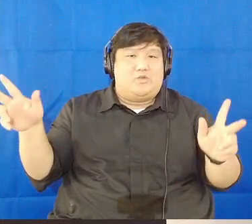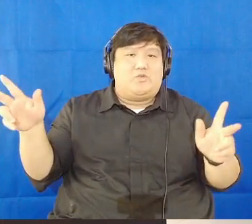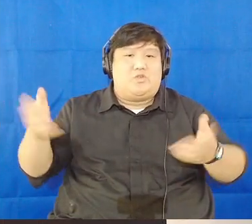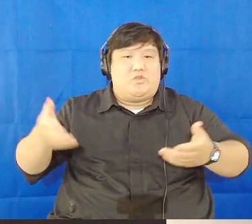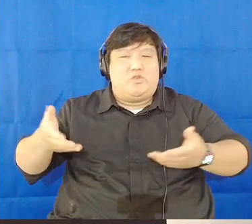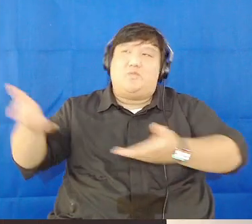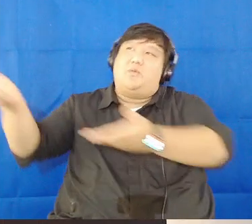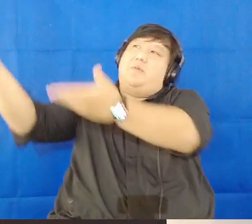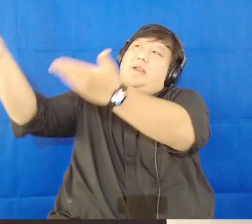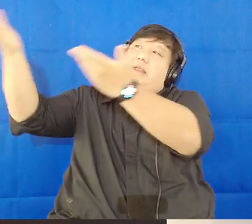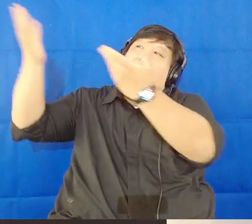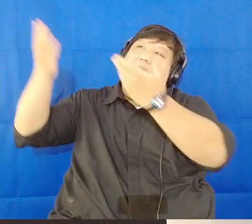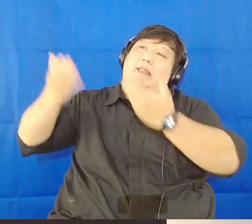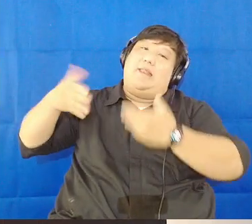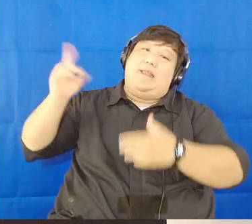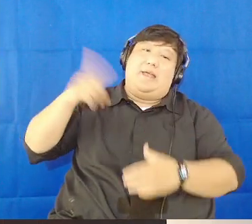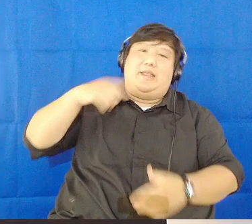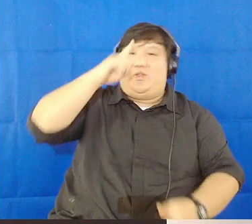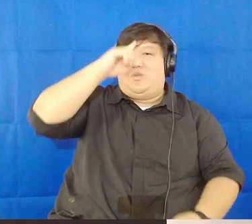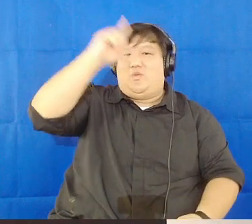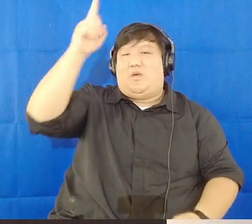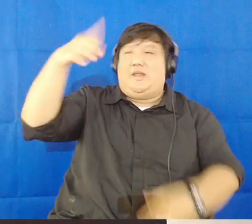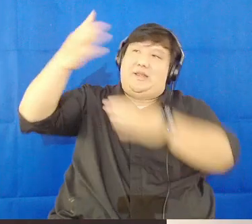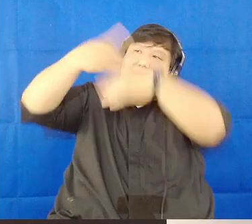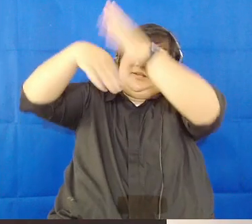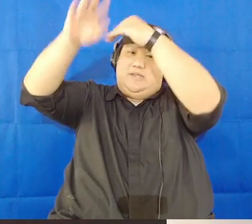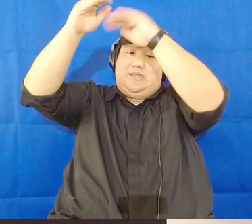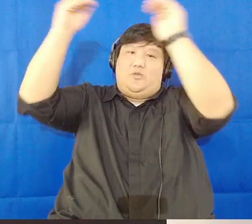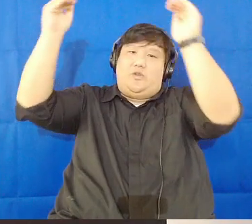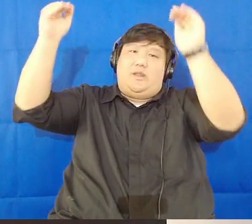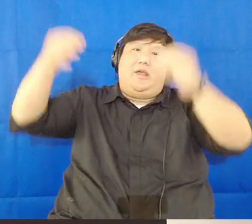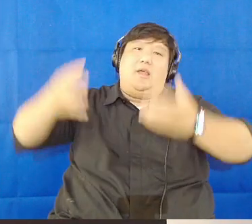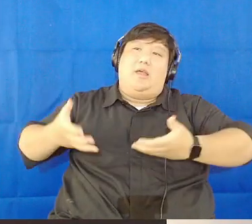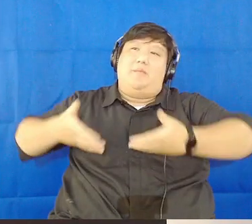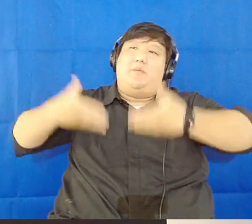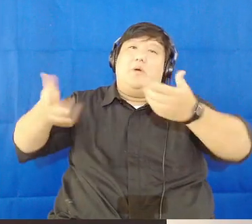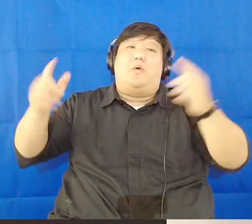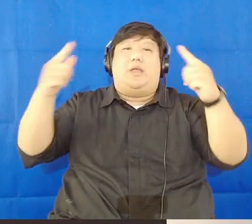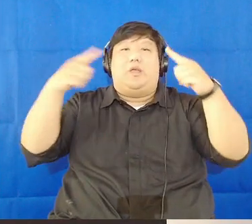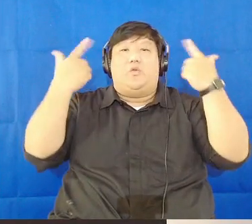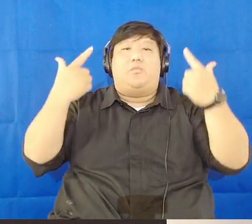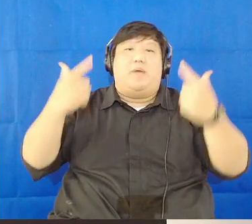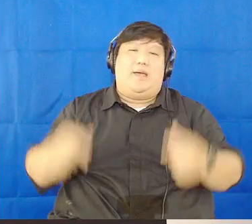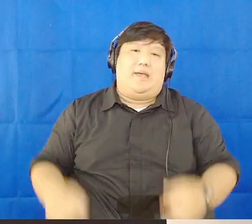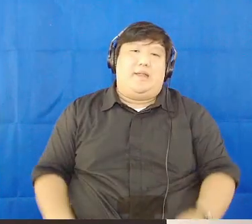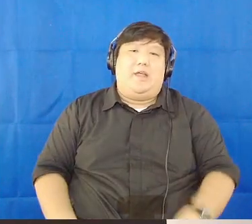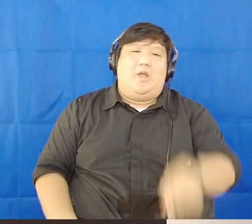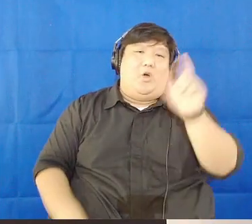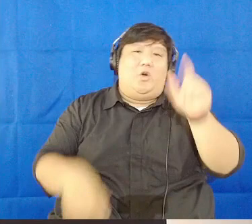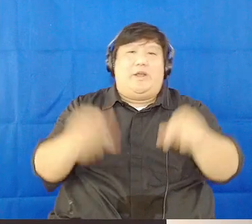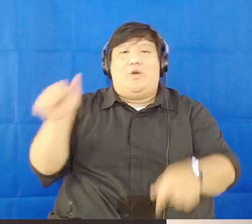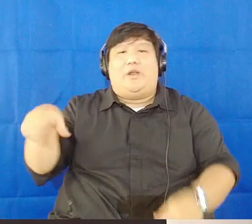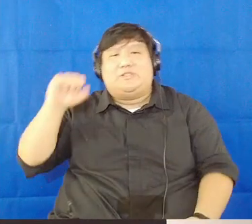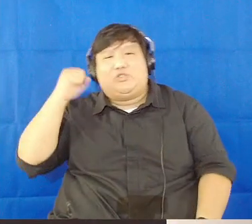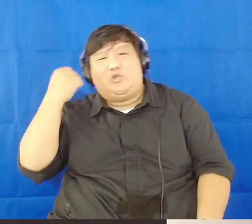surga yang membawa kehidupan. Tetapi sekali lagi, mereka pun tidak mudah untuk memahami itu. Sekali lagi,